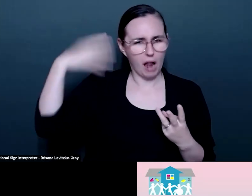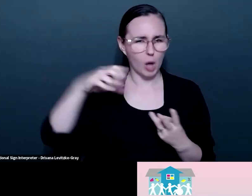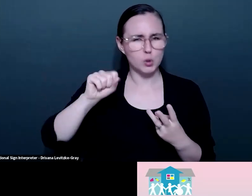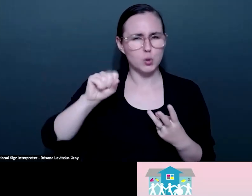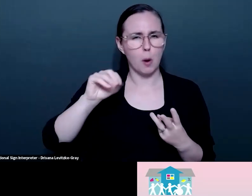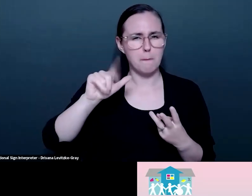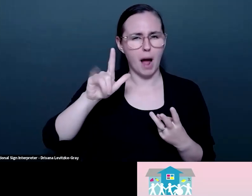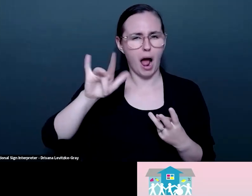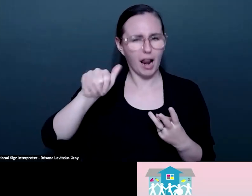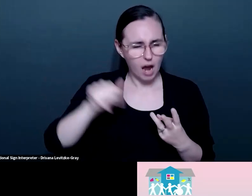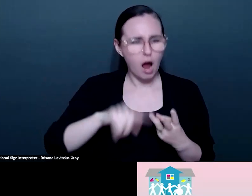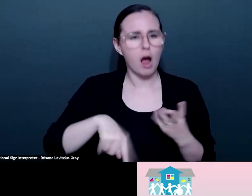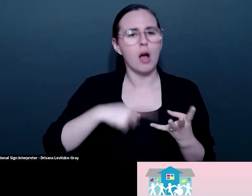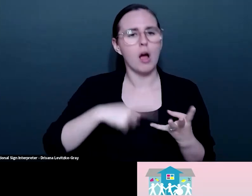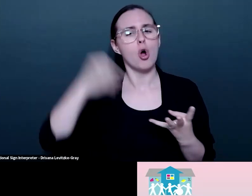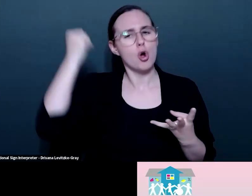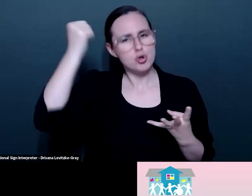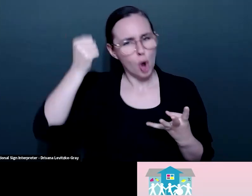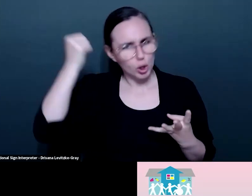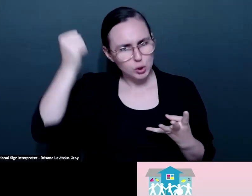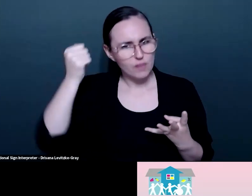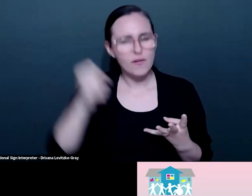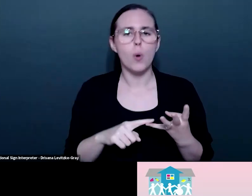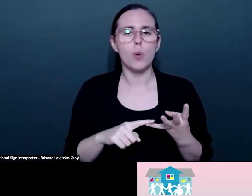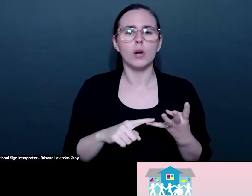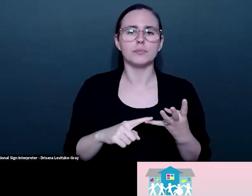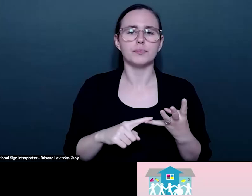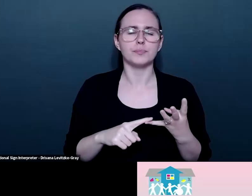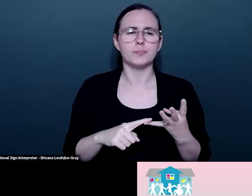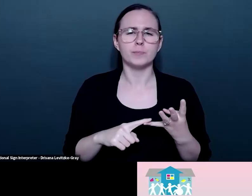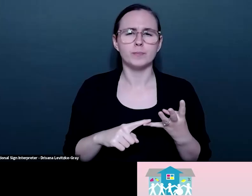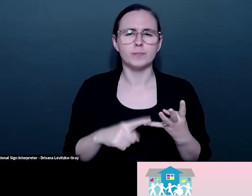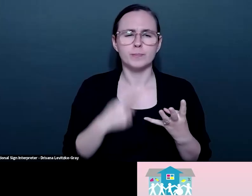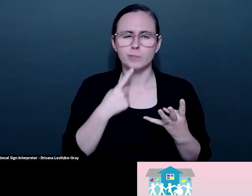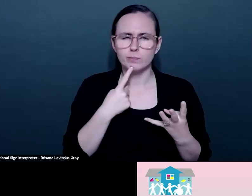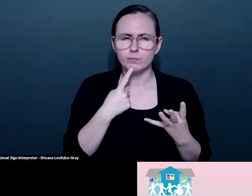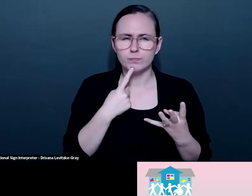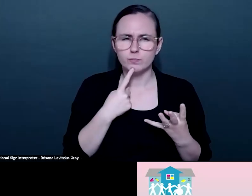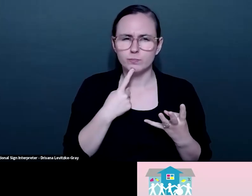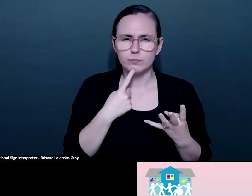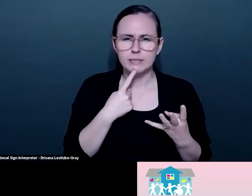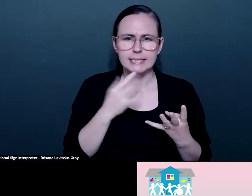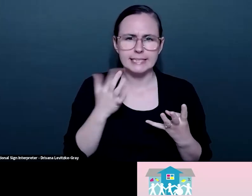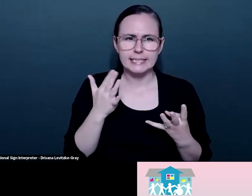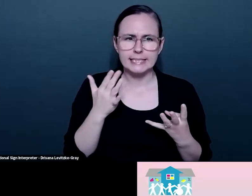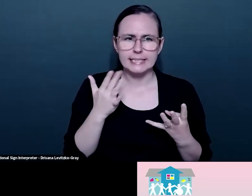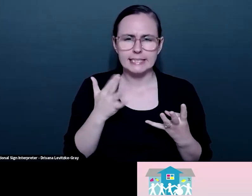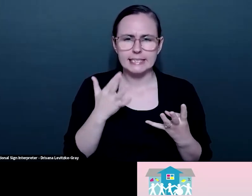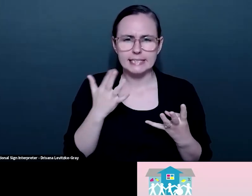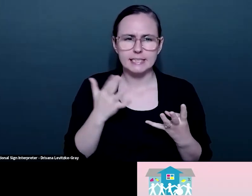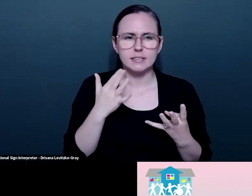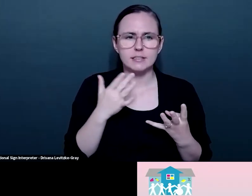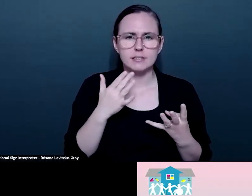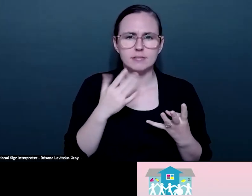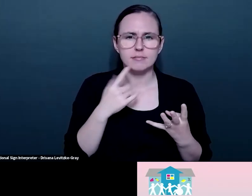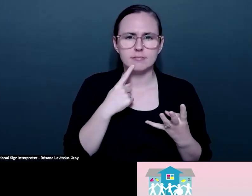puisque les Nations Unies elles sont présentes de cette partie. Quelle partie est-ce que j'ai raté?